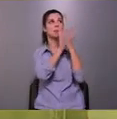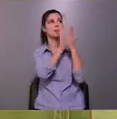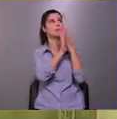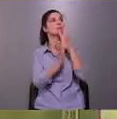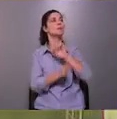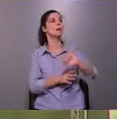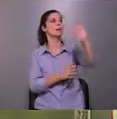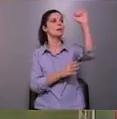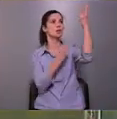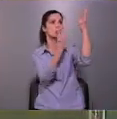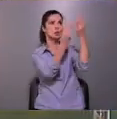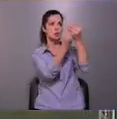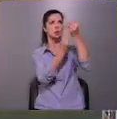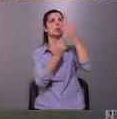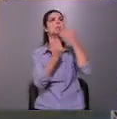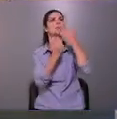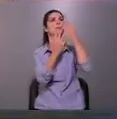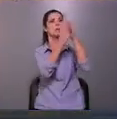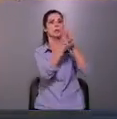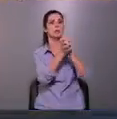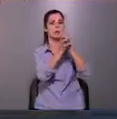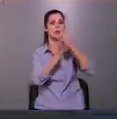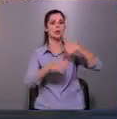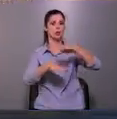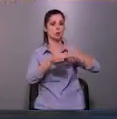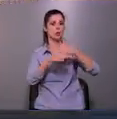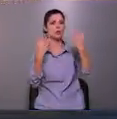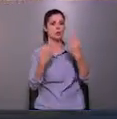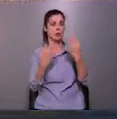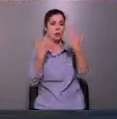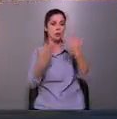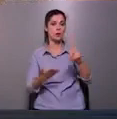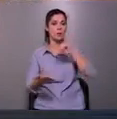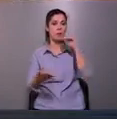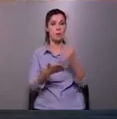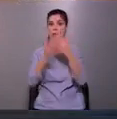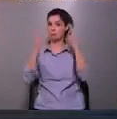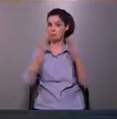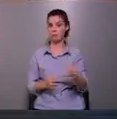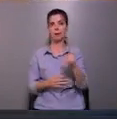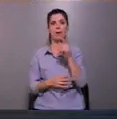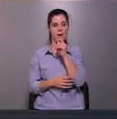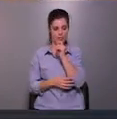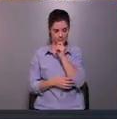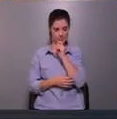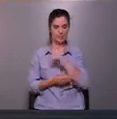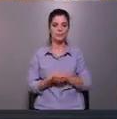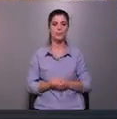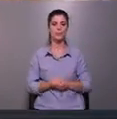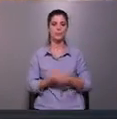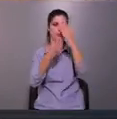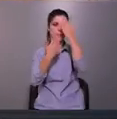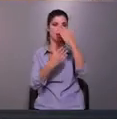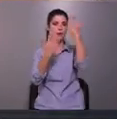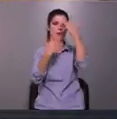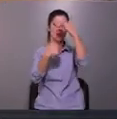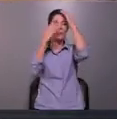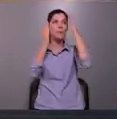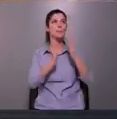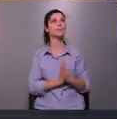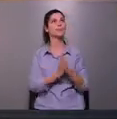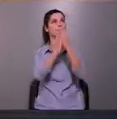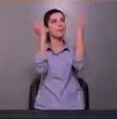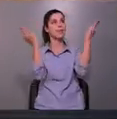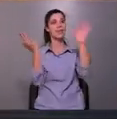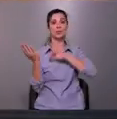Deus, rogai por nós, pecadores, agora e na hora da nossa morte. Amém. Ave Maria, piena di